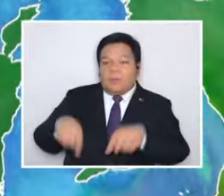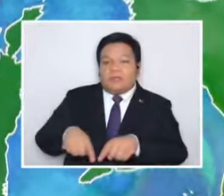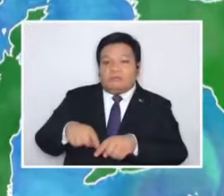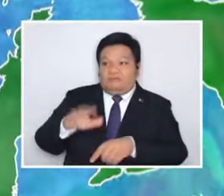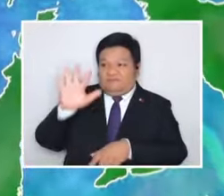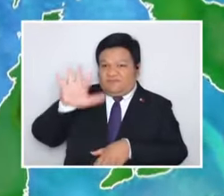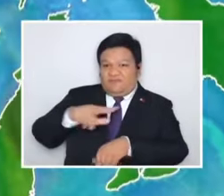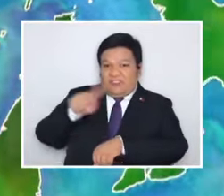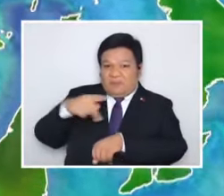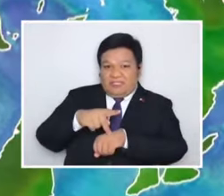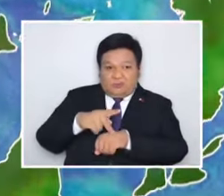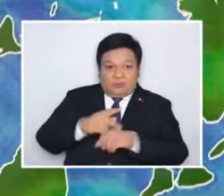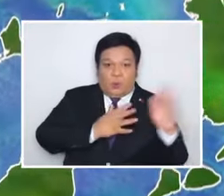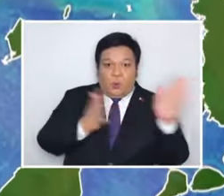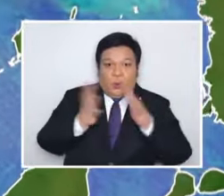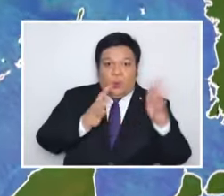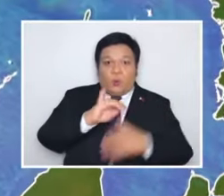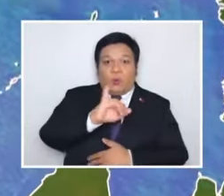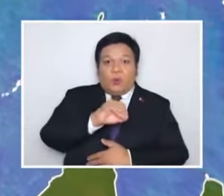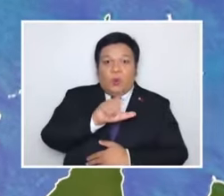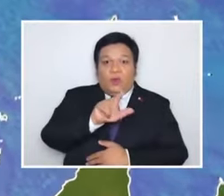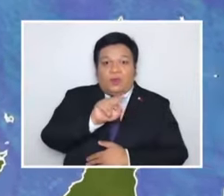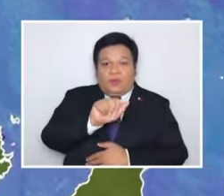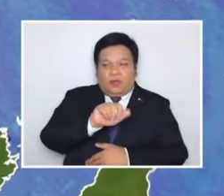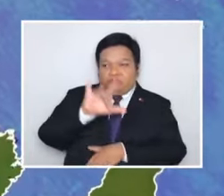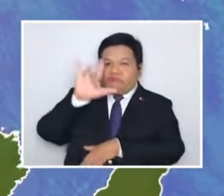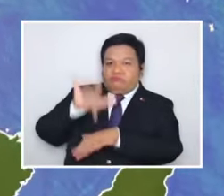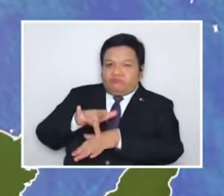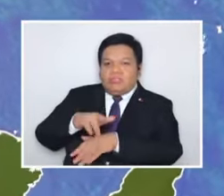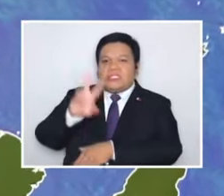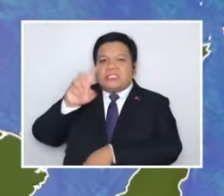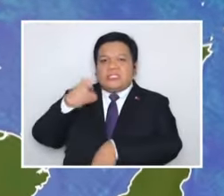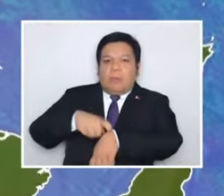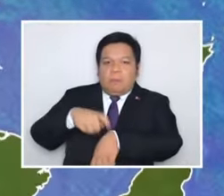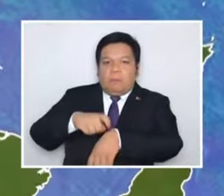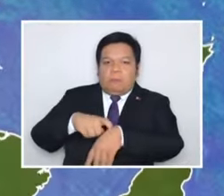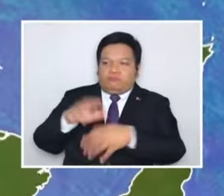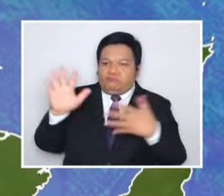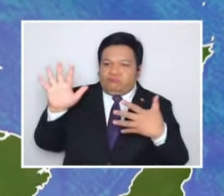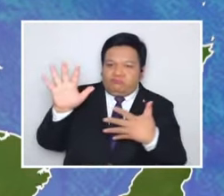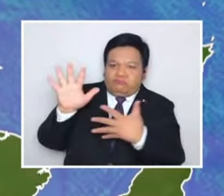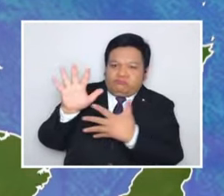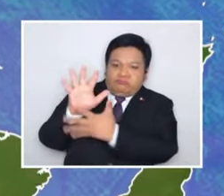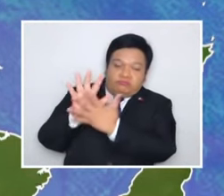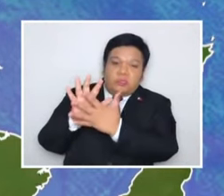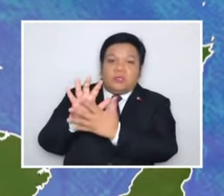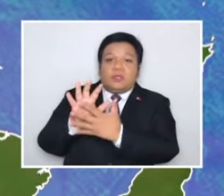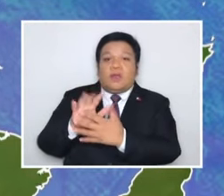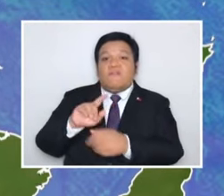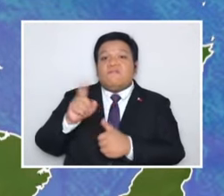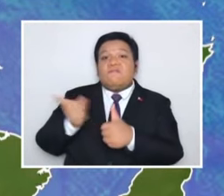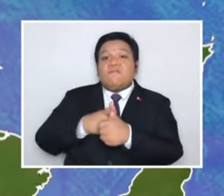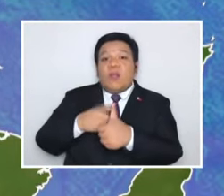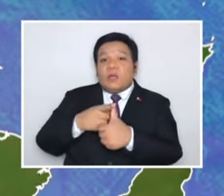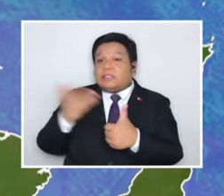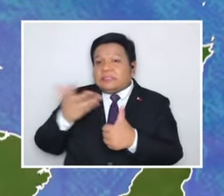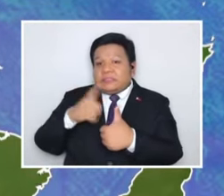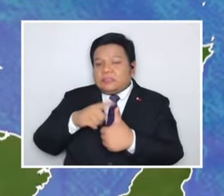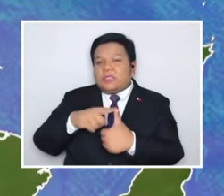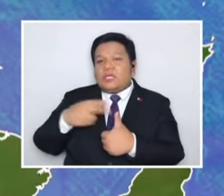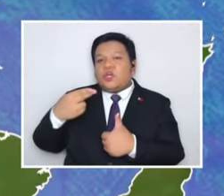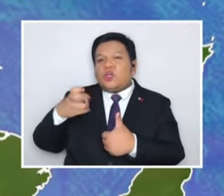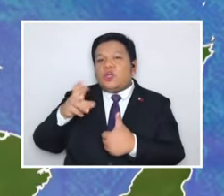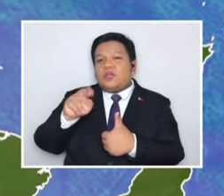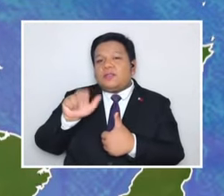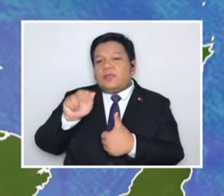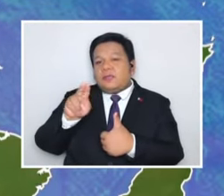Romblon. Lumakas ito kagabi at tumama sa Eastern Visayas bilang isang typhoon. Unang tinumbok ang Hernani Eastern Samar kagabi pagkatapos dumiretso